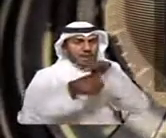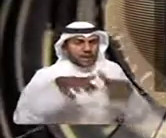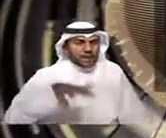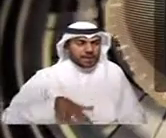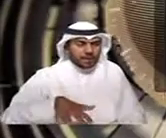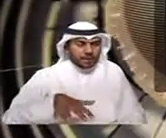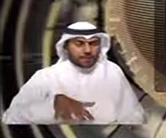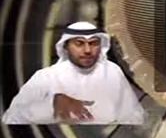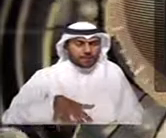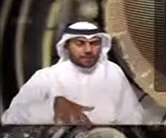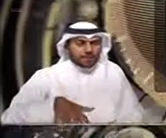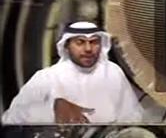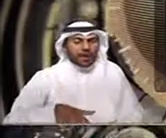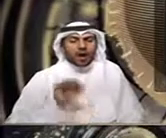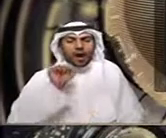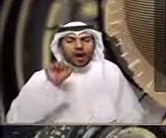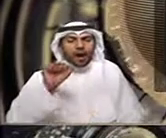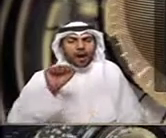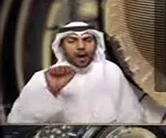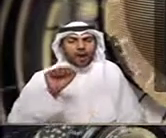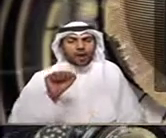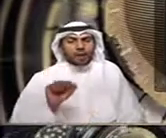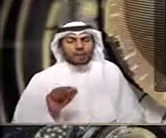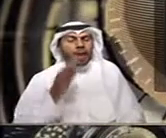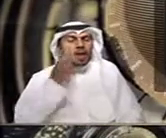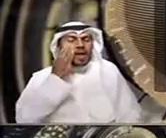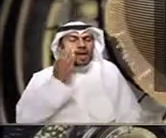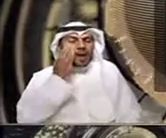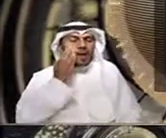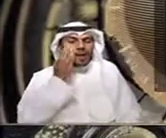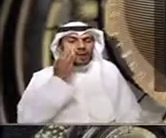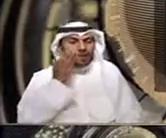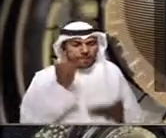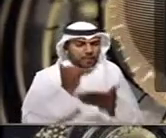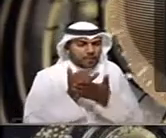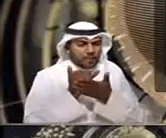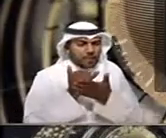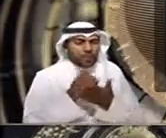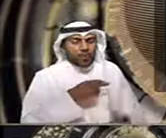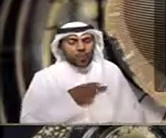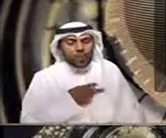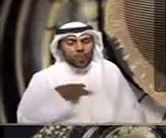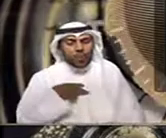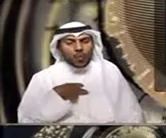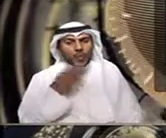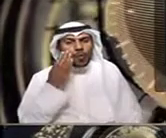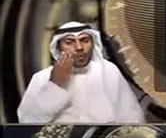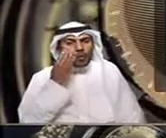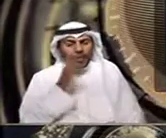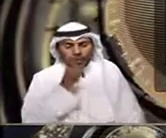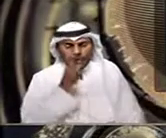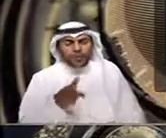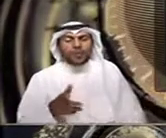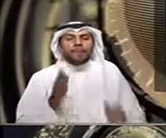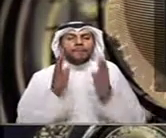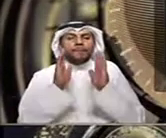السراج رئيس المجلس الرئاسي لحكومة الوفاق الوطني في دولة ليبيا الشقيقة، أعرب فيها عن خالص